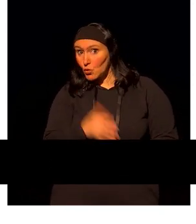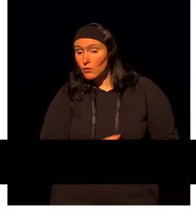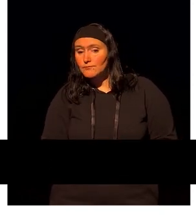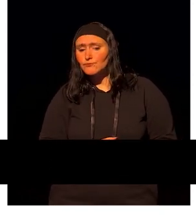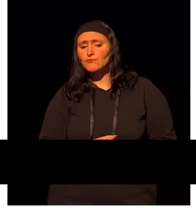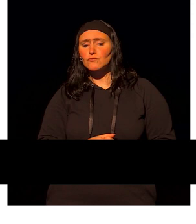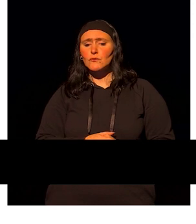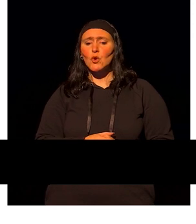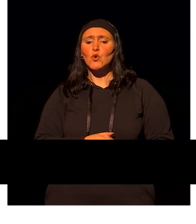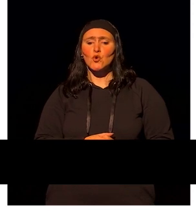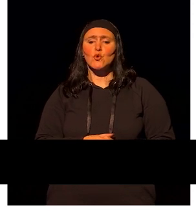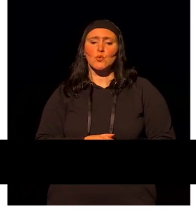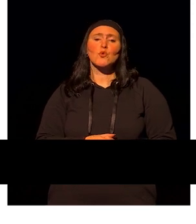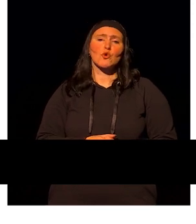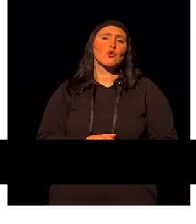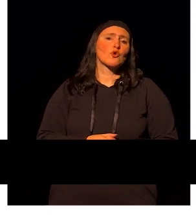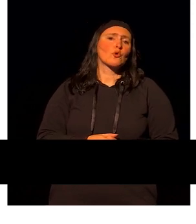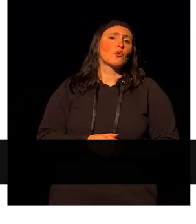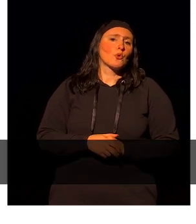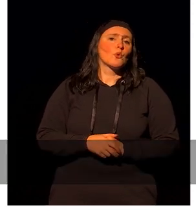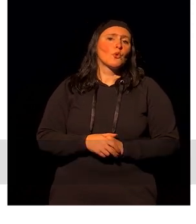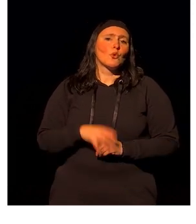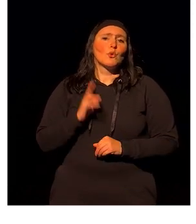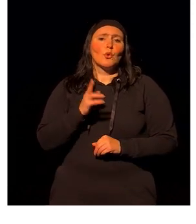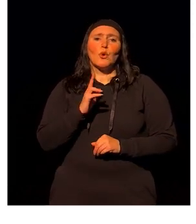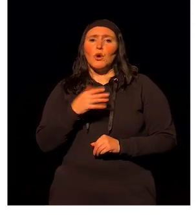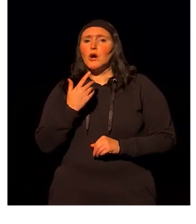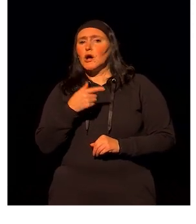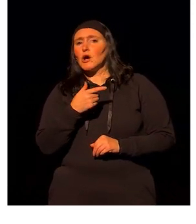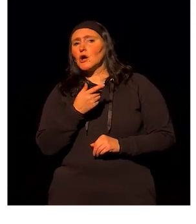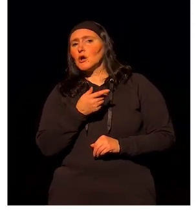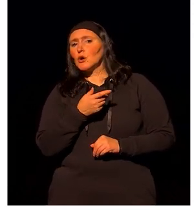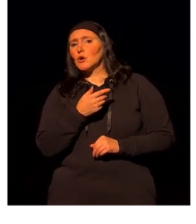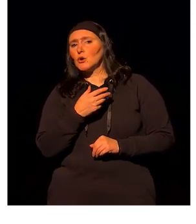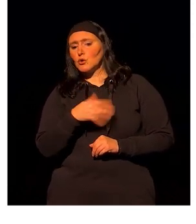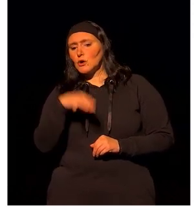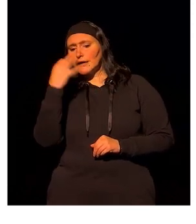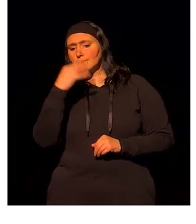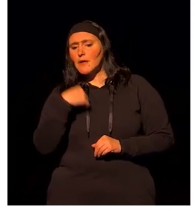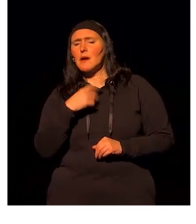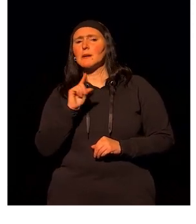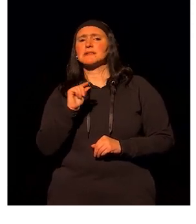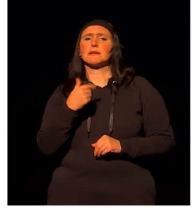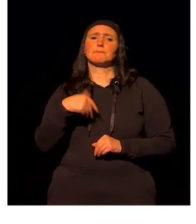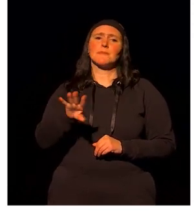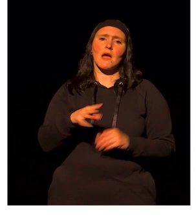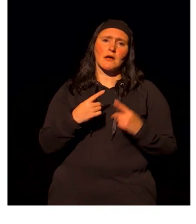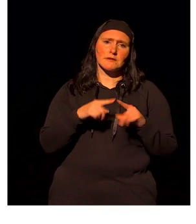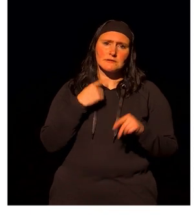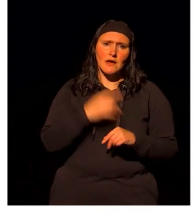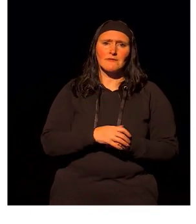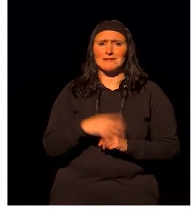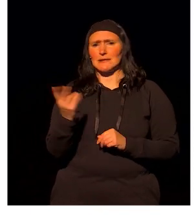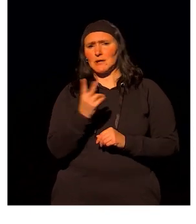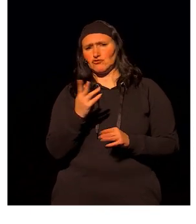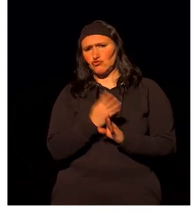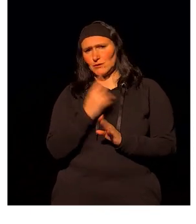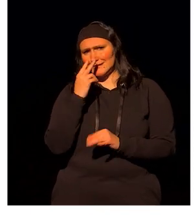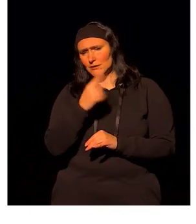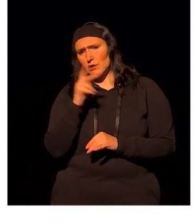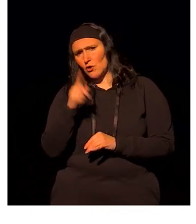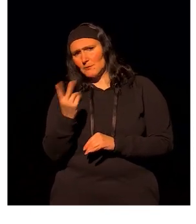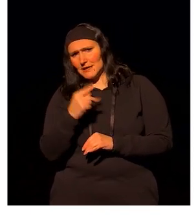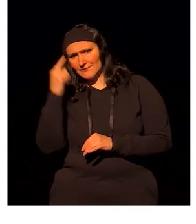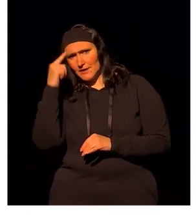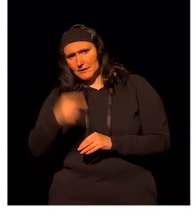Ja, ich sehe das auch so. Allerdings würde ich es noch stärker, was ihr beide natürlich ohnehin seht und wisst, auf